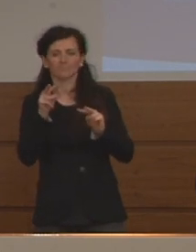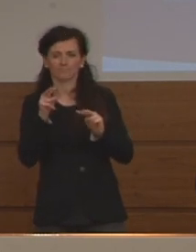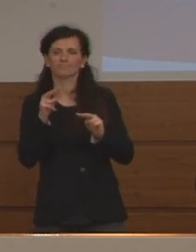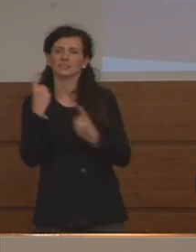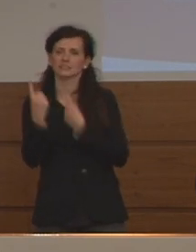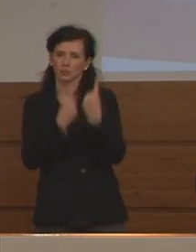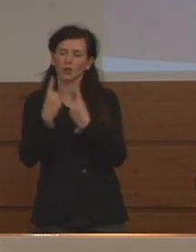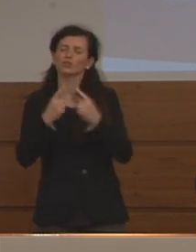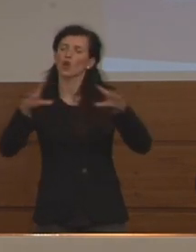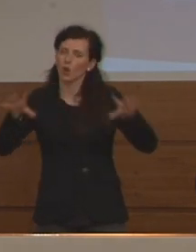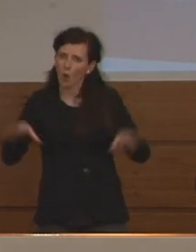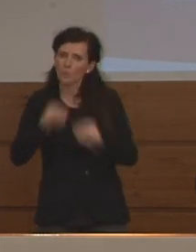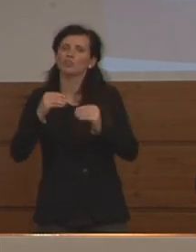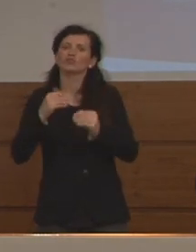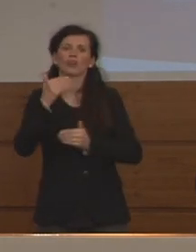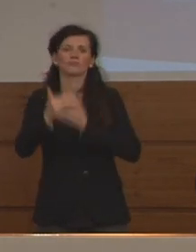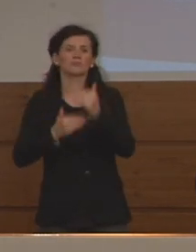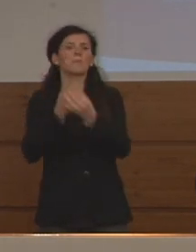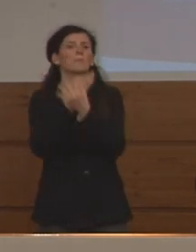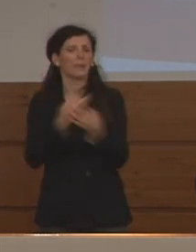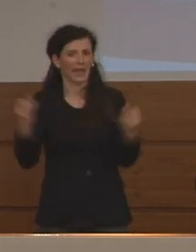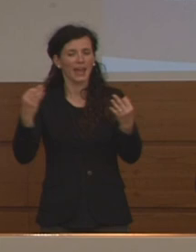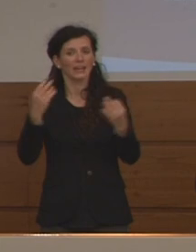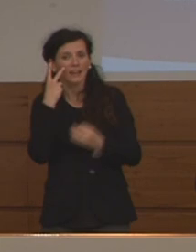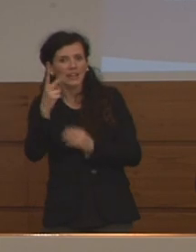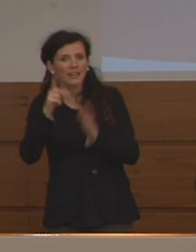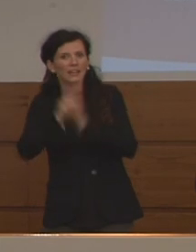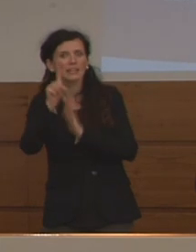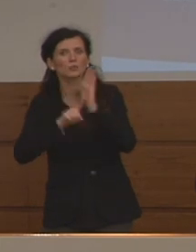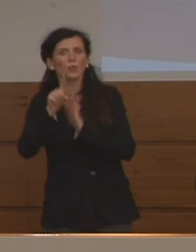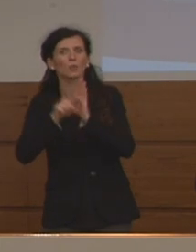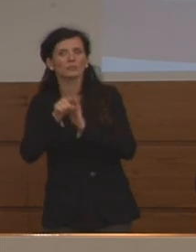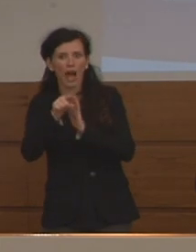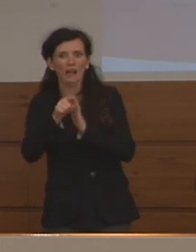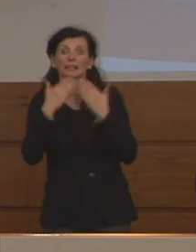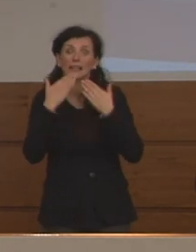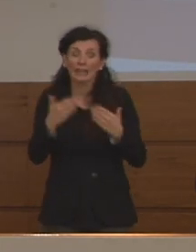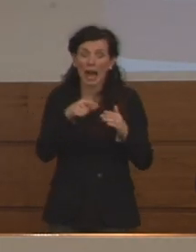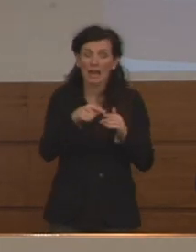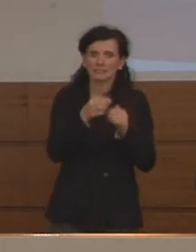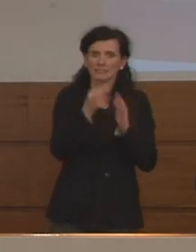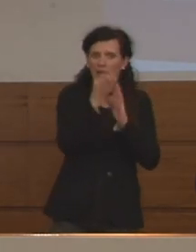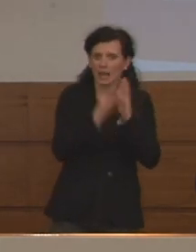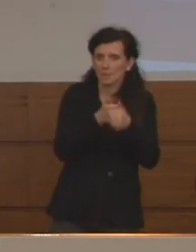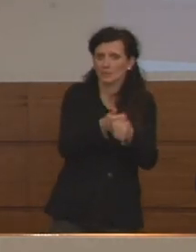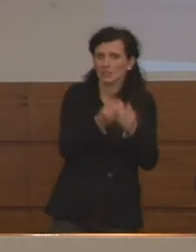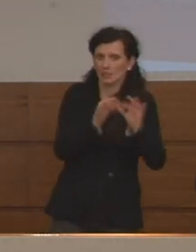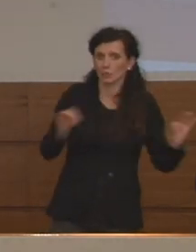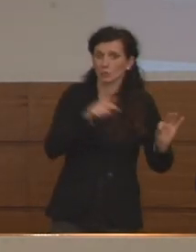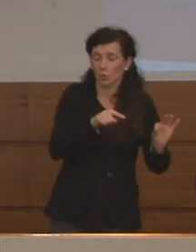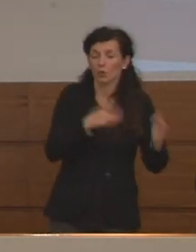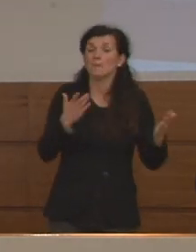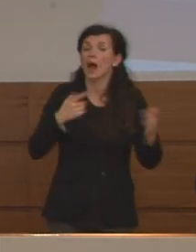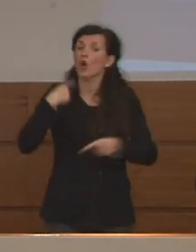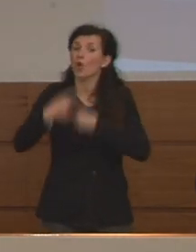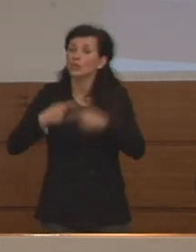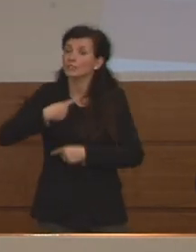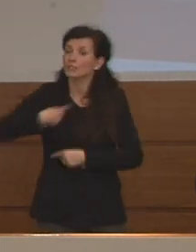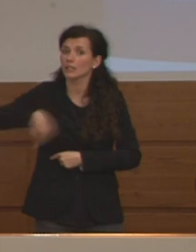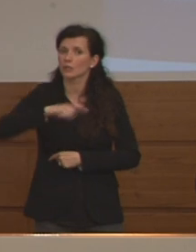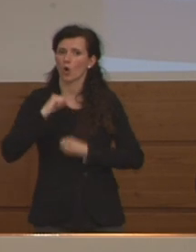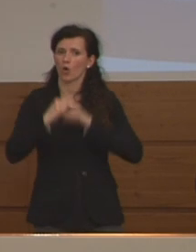bene c'è risposta a quelle che sono le misure e questo però ci impone di continuare a comportarci